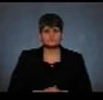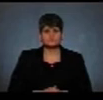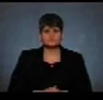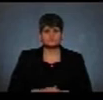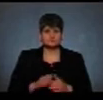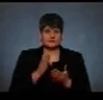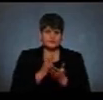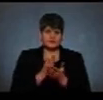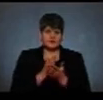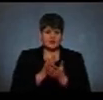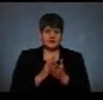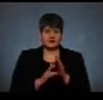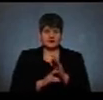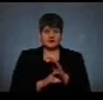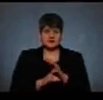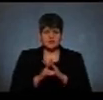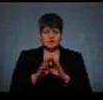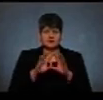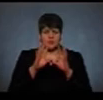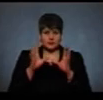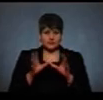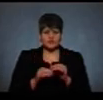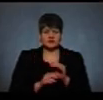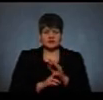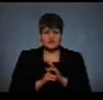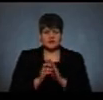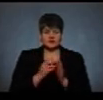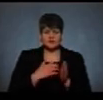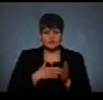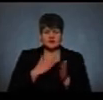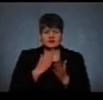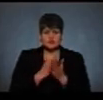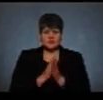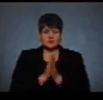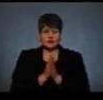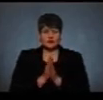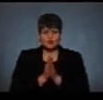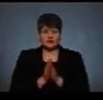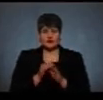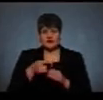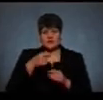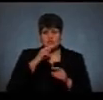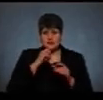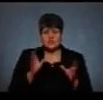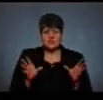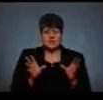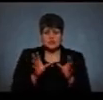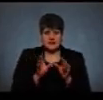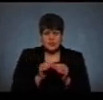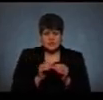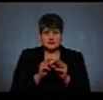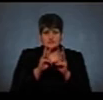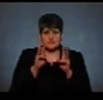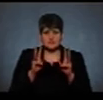Є церква, повнота церкви, молитовне євхаристійне єднання з світовим православ'ям,